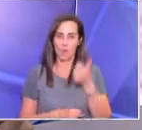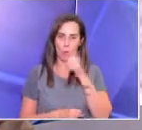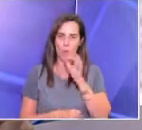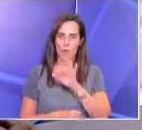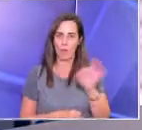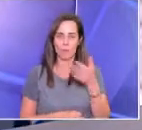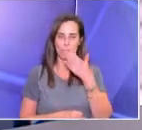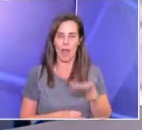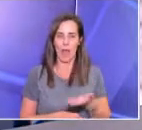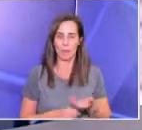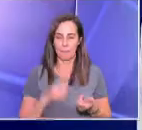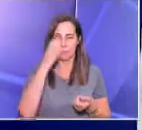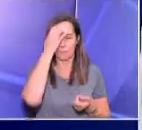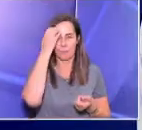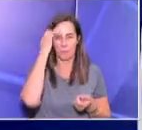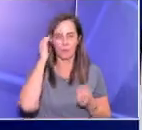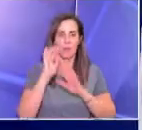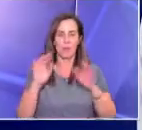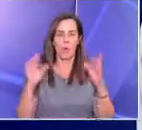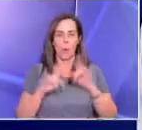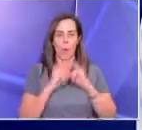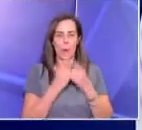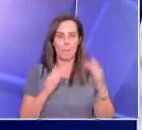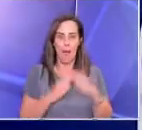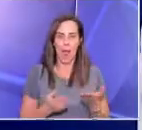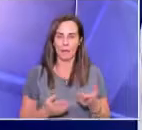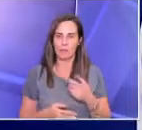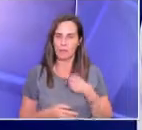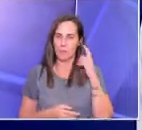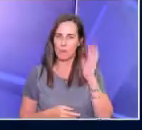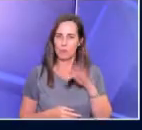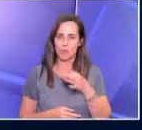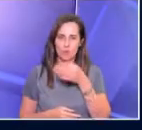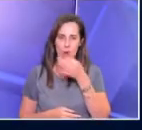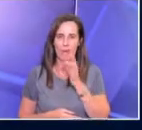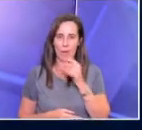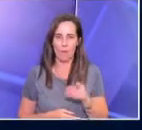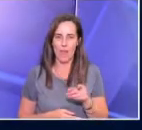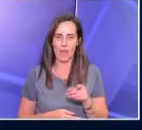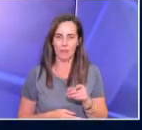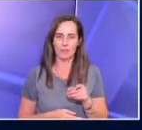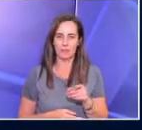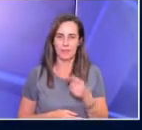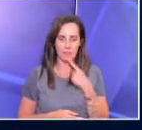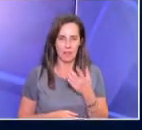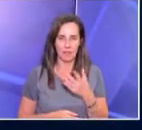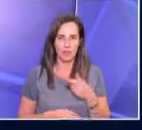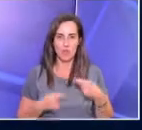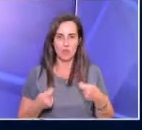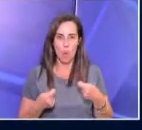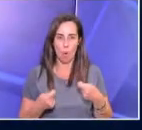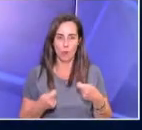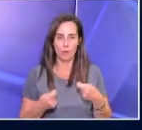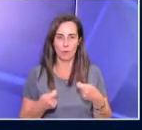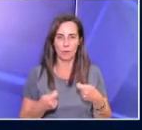שלכם בירושלים, התעוררות, כל מקום, חוגי בית וכו'. אני שמעתי מישהו שואל את אופר היום, תגיד, שוק מחנה